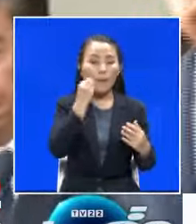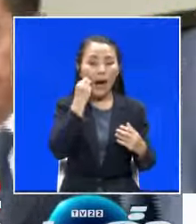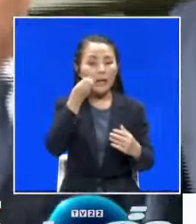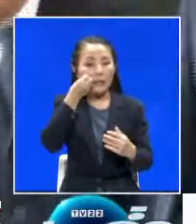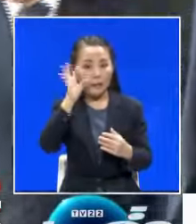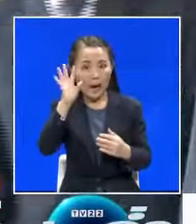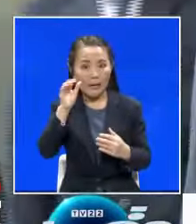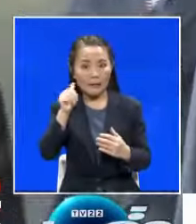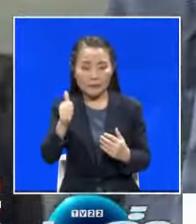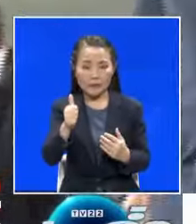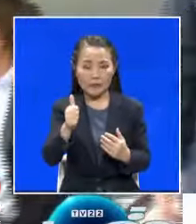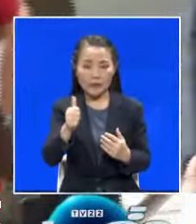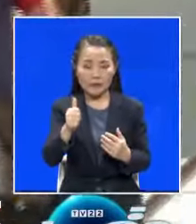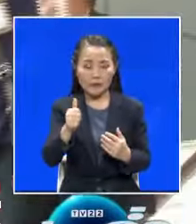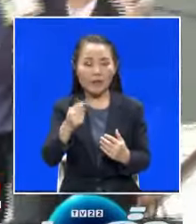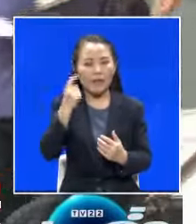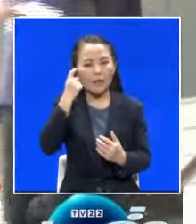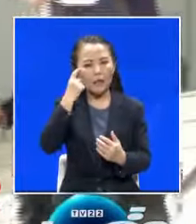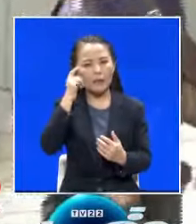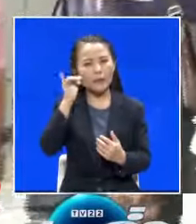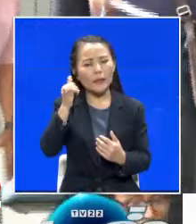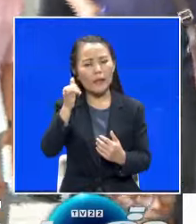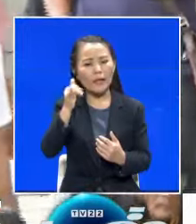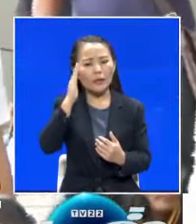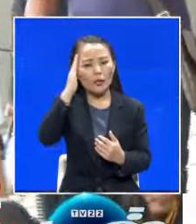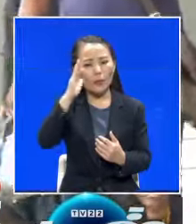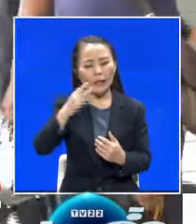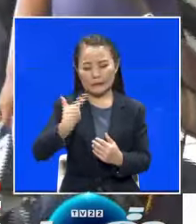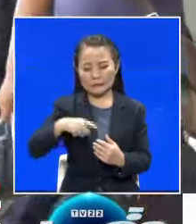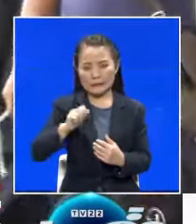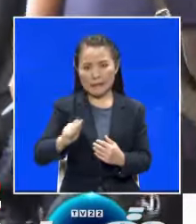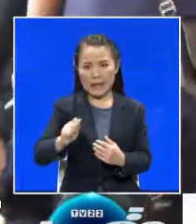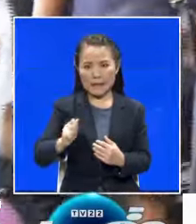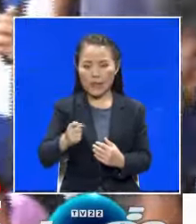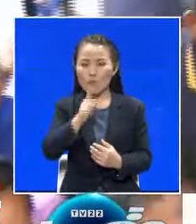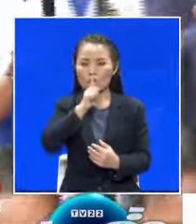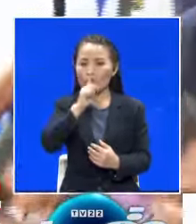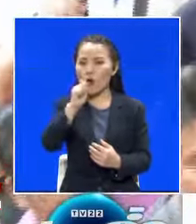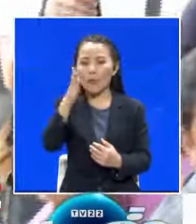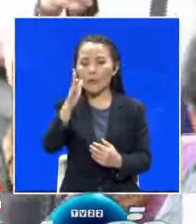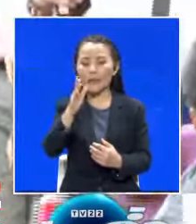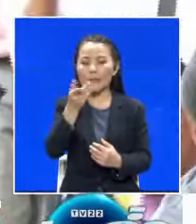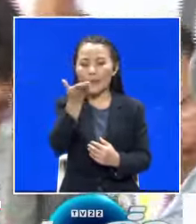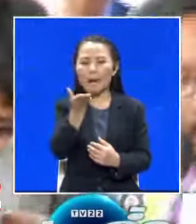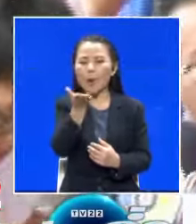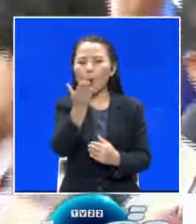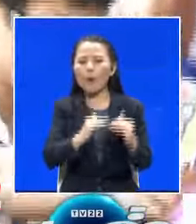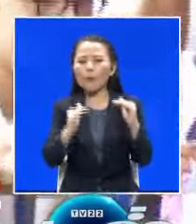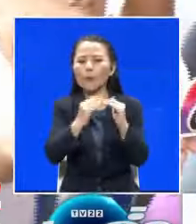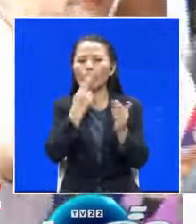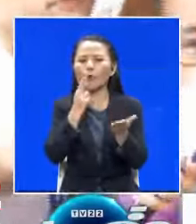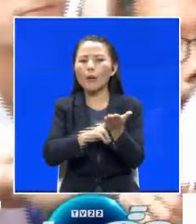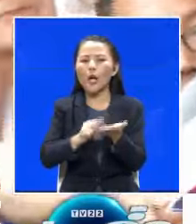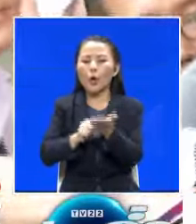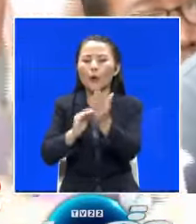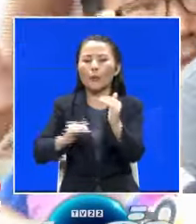การปล่อยตัวชั่วคราวหรืออาจจะถึงขั้นที่อัยการสูงสุดมีความเห็นสั่งไม่ฟ้องคดีตามหนังสือขอความเป็นธรรมก็จะทำ